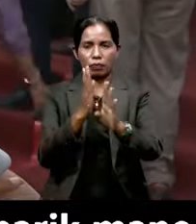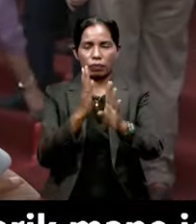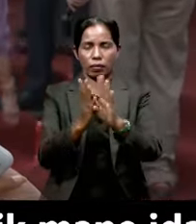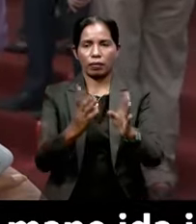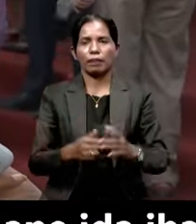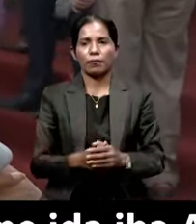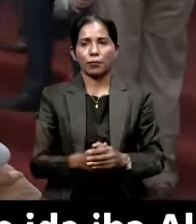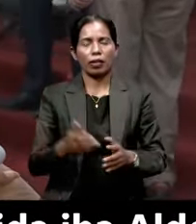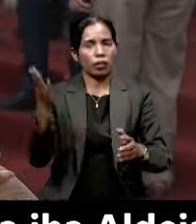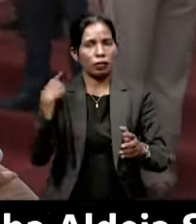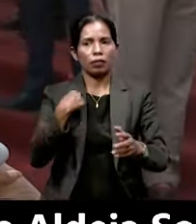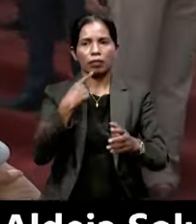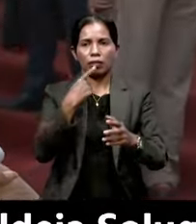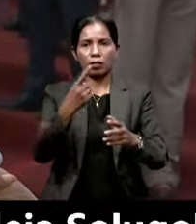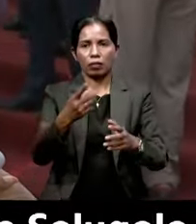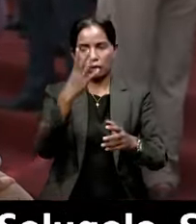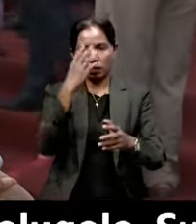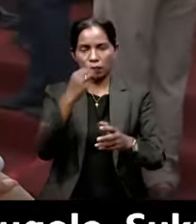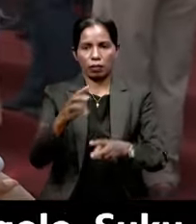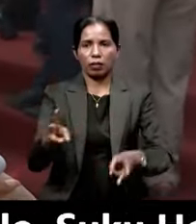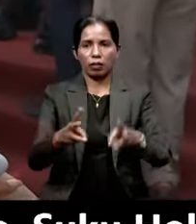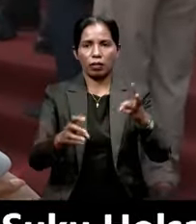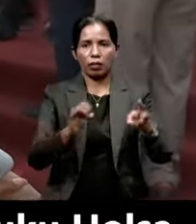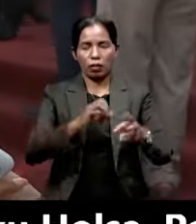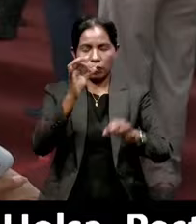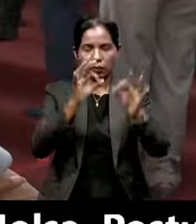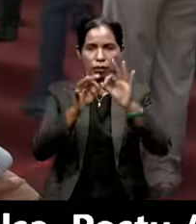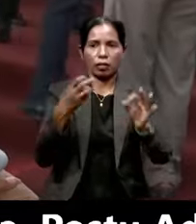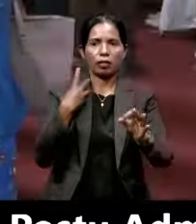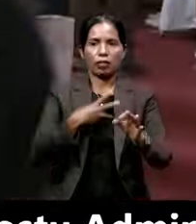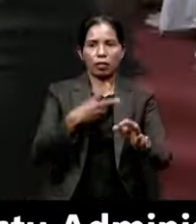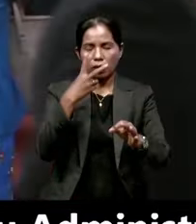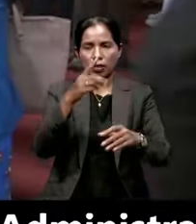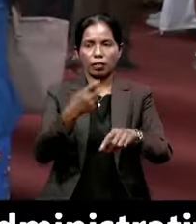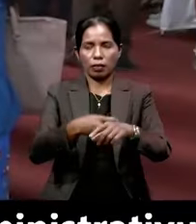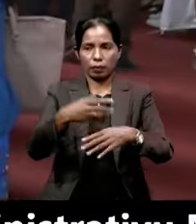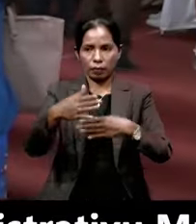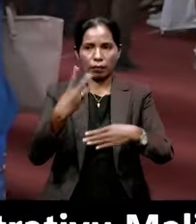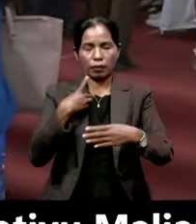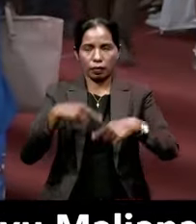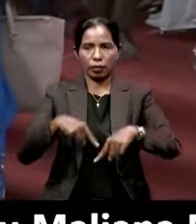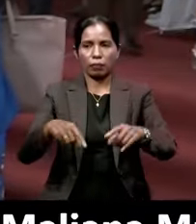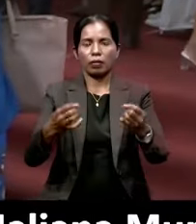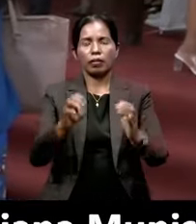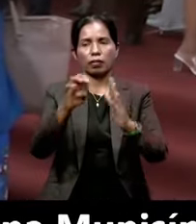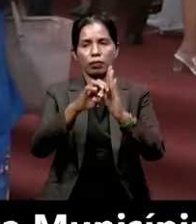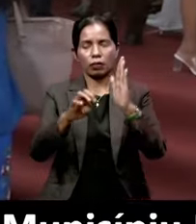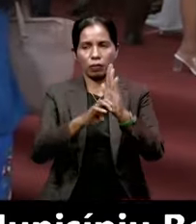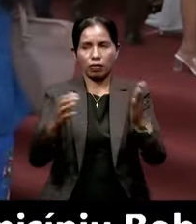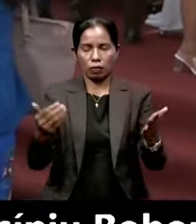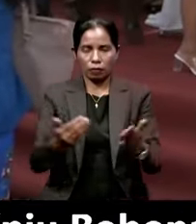cada ada seulu kromor dan toba fali adala hafiar kata itu se resolve ya tempo pada kata kita baho struktura fon kita